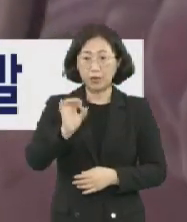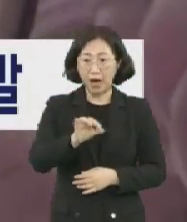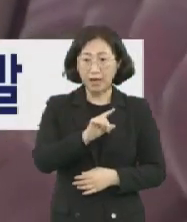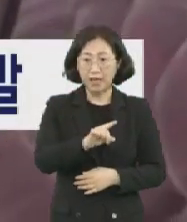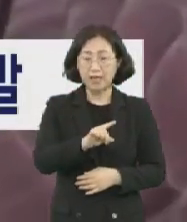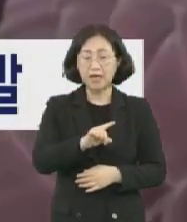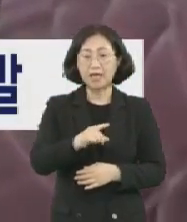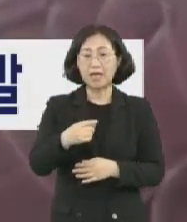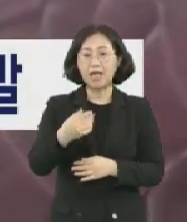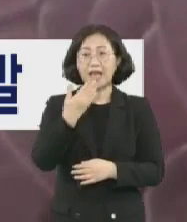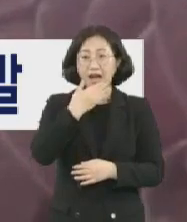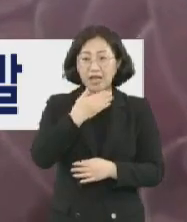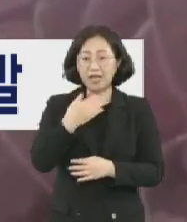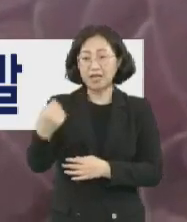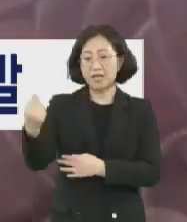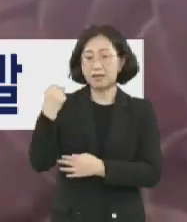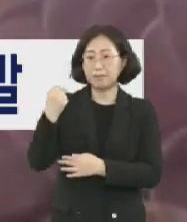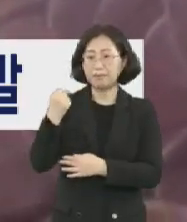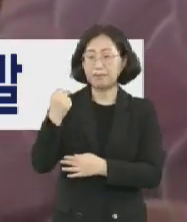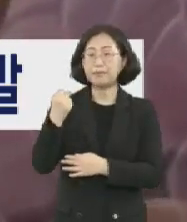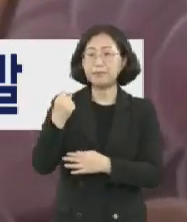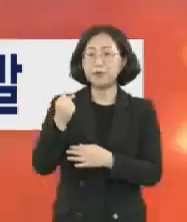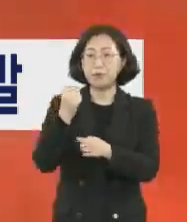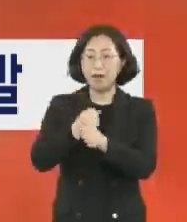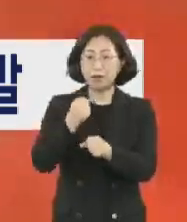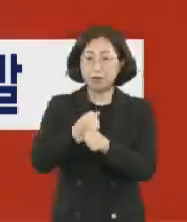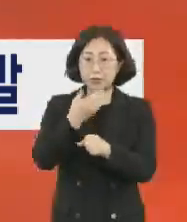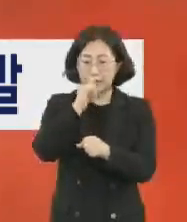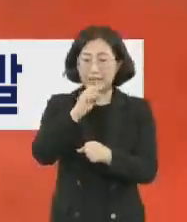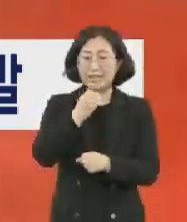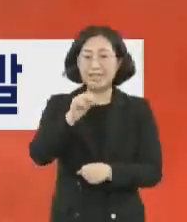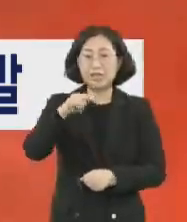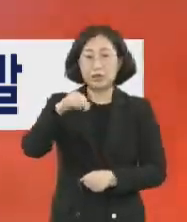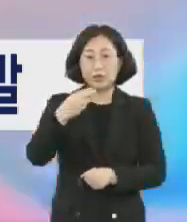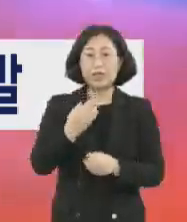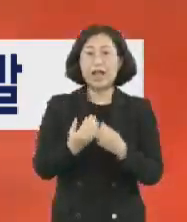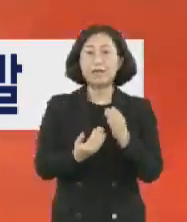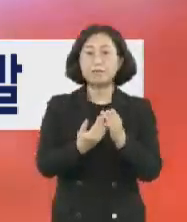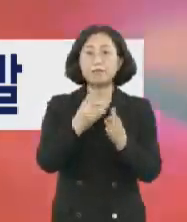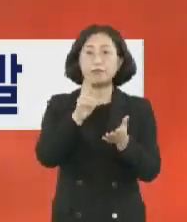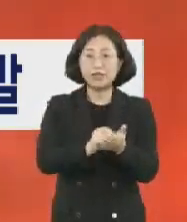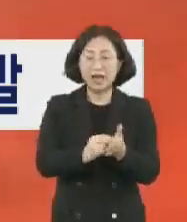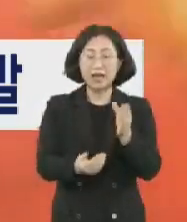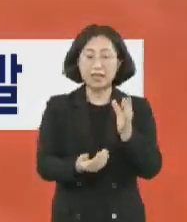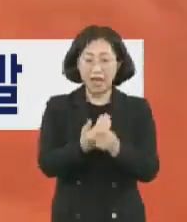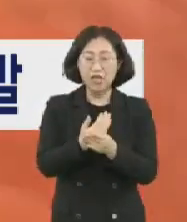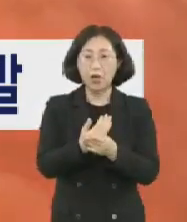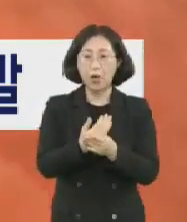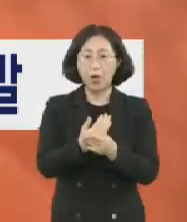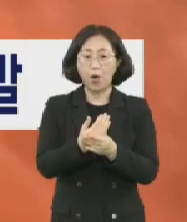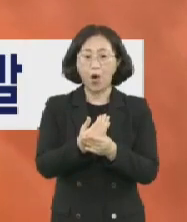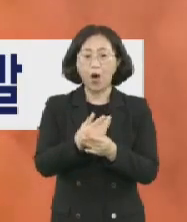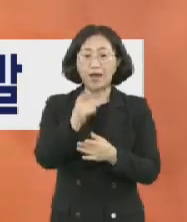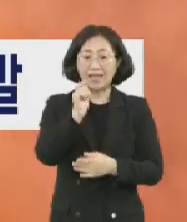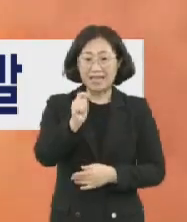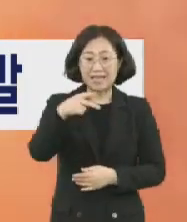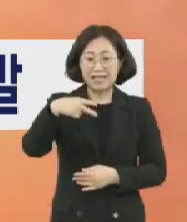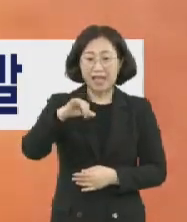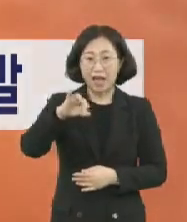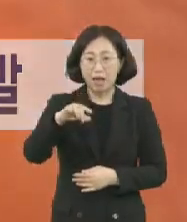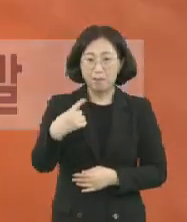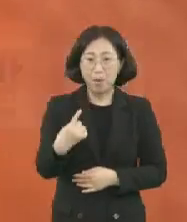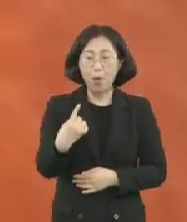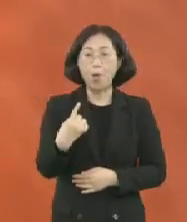잘 활용되도록 돕는 인슐린 분비에 문제가 생기는 당뇨는 면역의 중요한 기능을 하는 T세포와